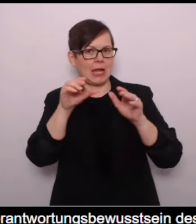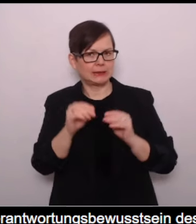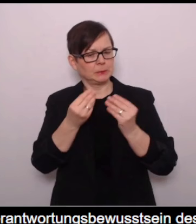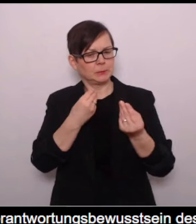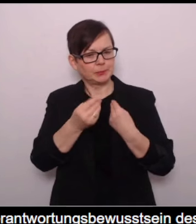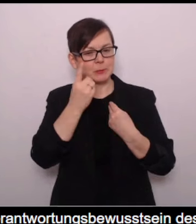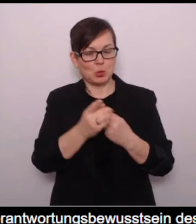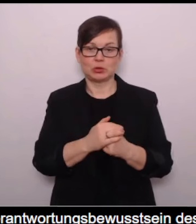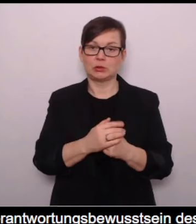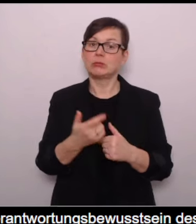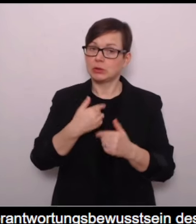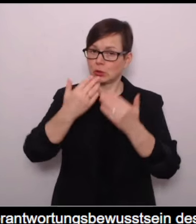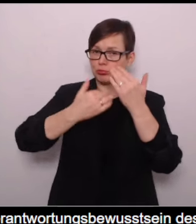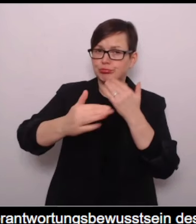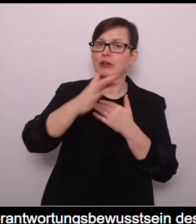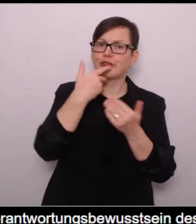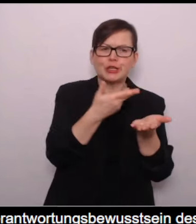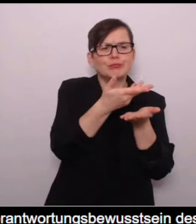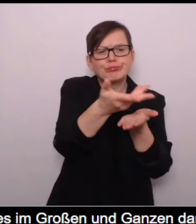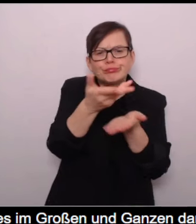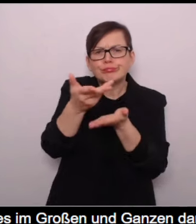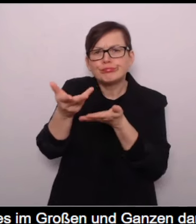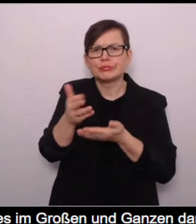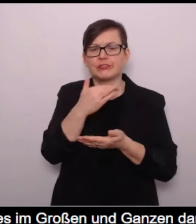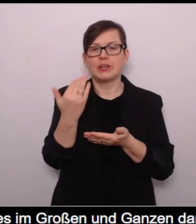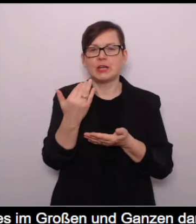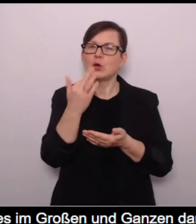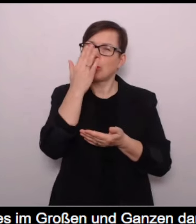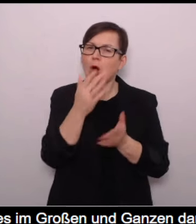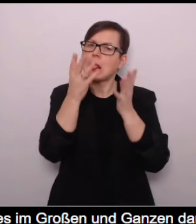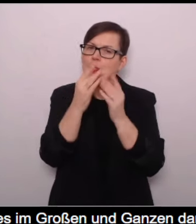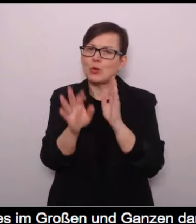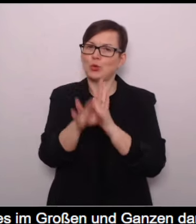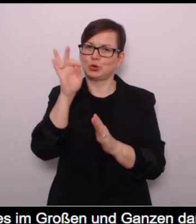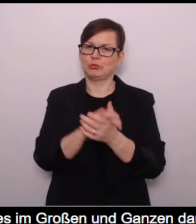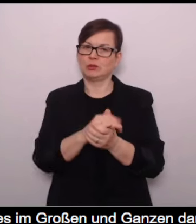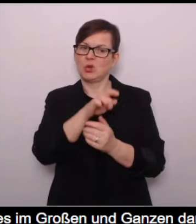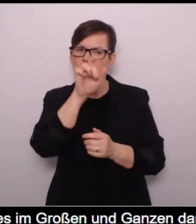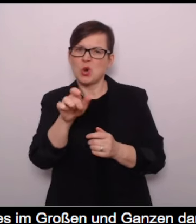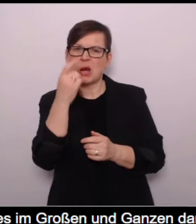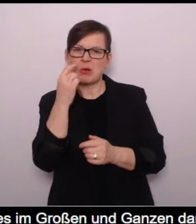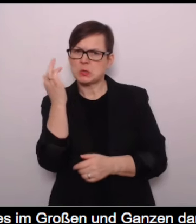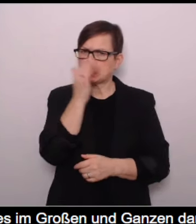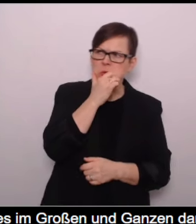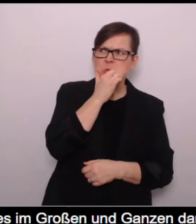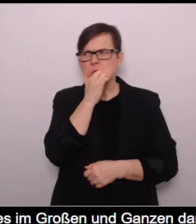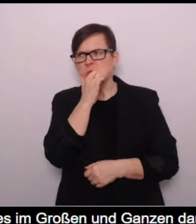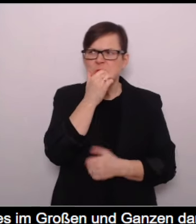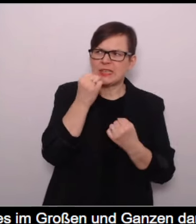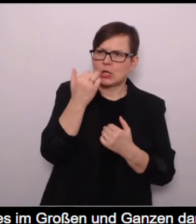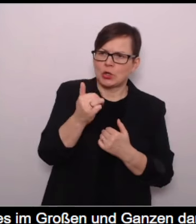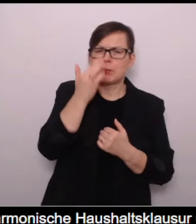gilt es, diese Bedenken der Bürger ernst zu nehmen. Ich führe hier auch in nächster Zeit viele Gespräche und versuche,